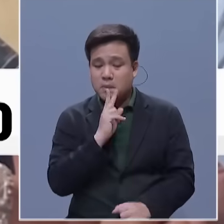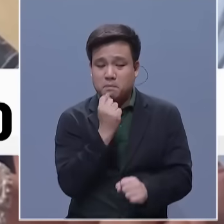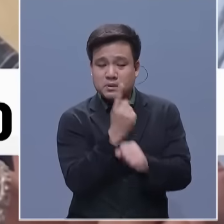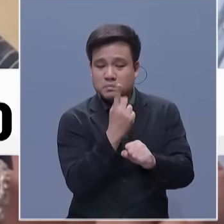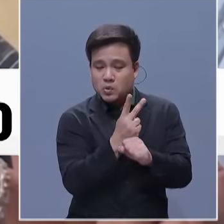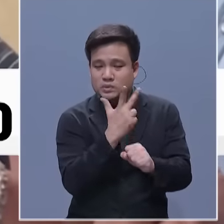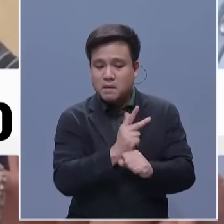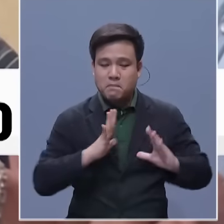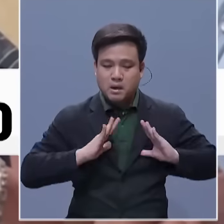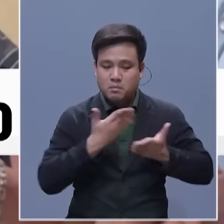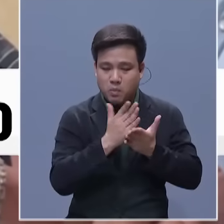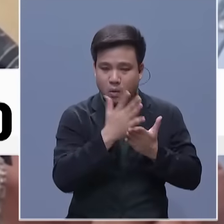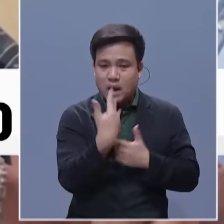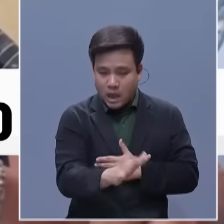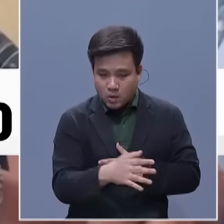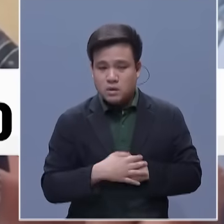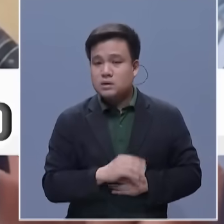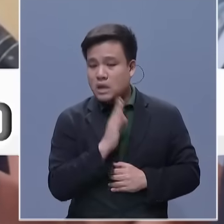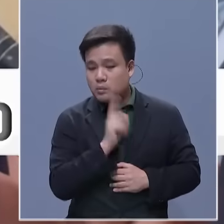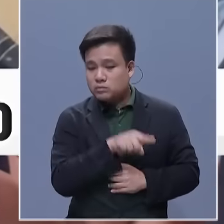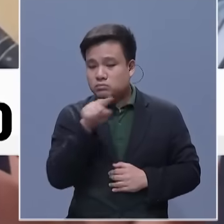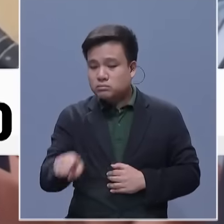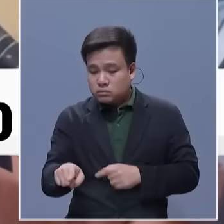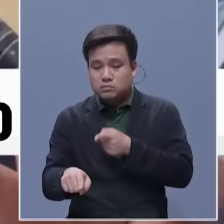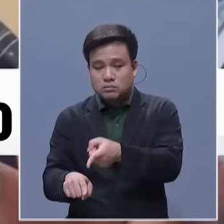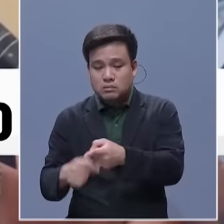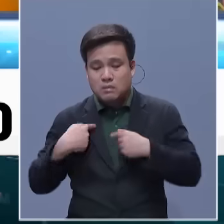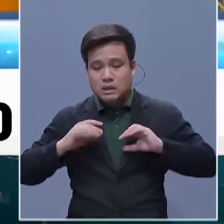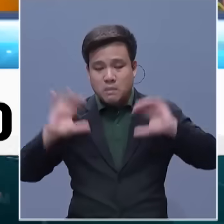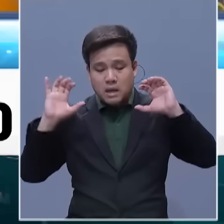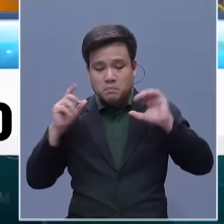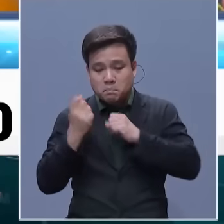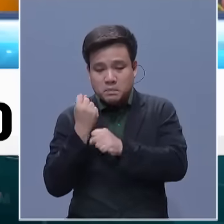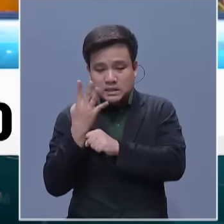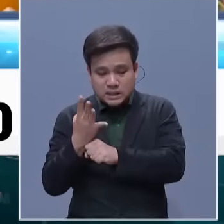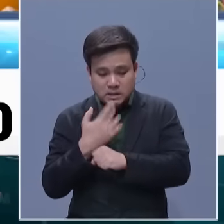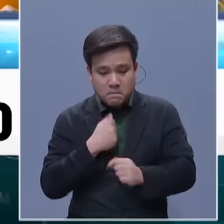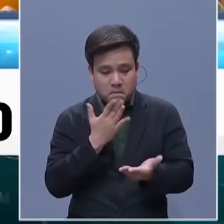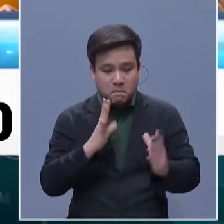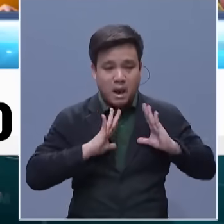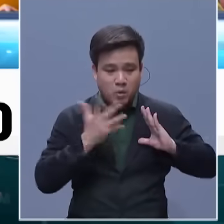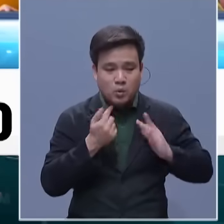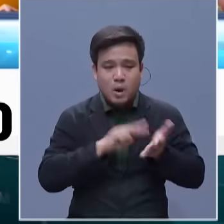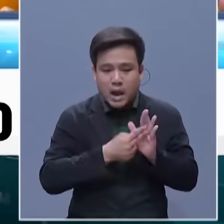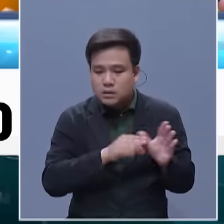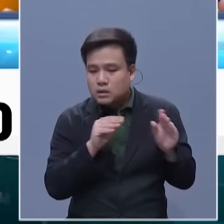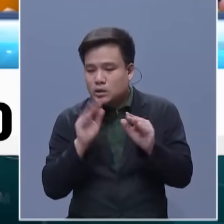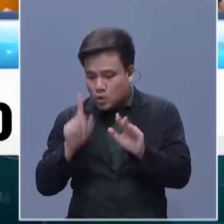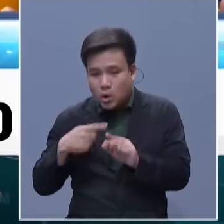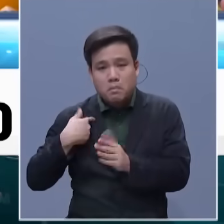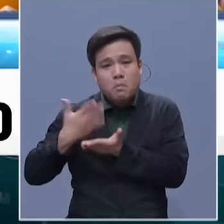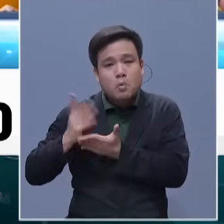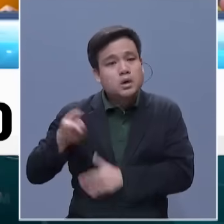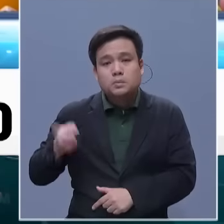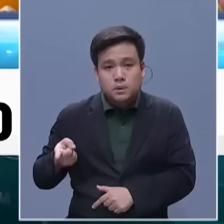รัฐบาลอยากอยู่ถึงปีที่ 4จะทำยังไงนอกจากนี้ผลการศึกษาของธนาคารแห่งประเทศไทยพบว่าโครงการพักหนี้